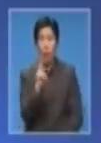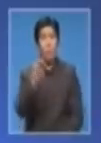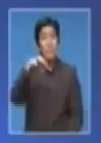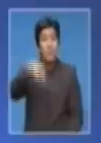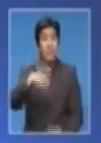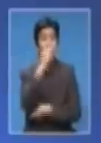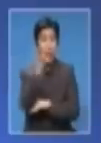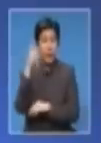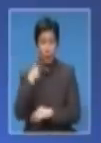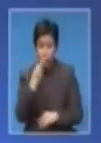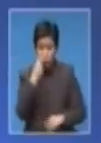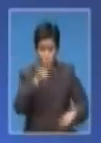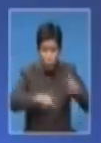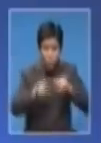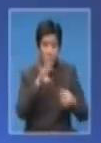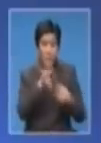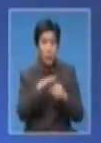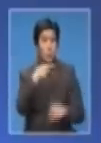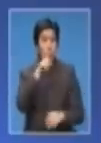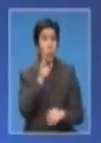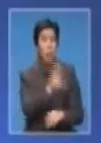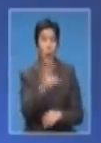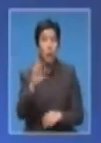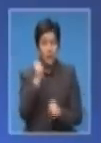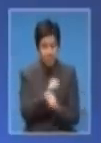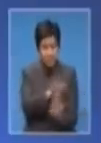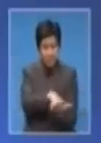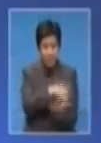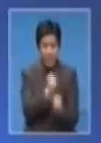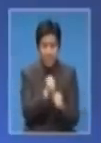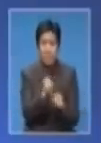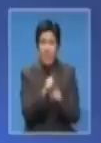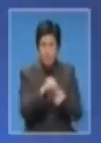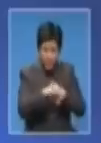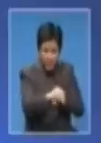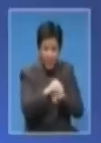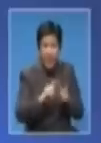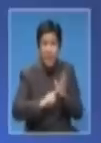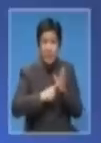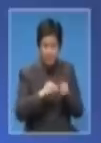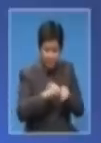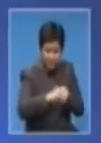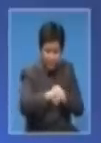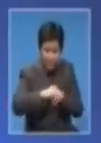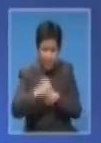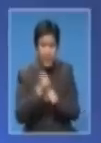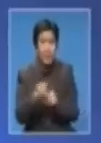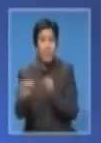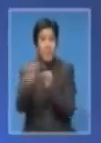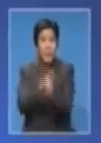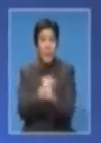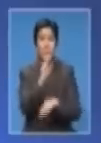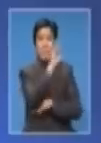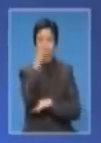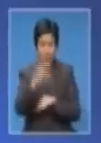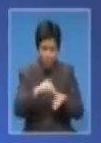การใช้ประโยชน์ในพื้นที่ต่างๆนะครับและให้มีการจัดทำแปลงเพาะชำกล้าไม้นะครับแล้วก็ปลูกป่าทดแทนโดยให้ประชาชน